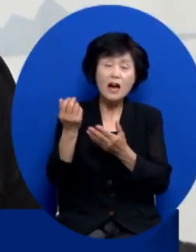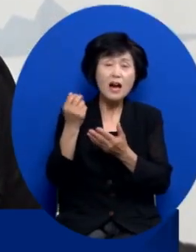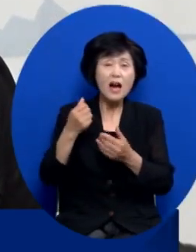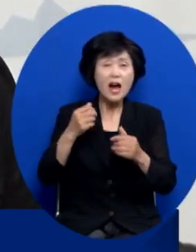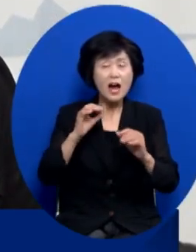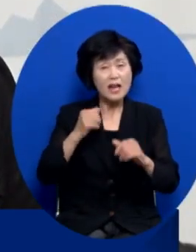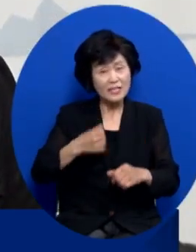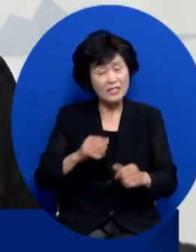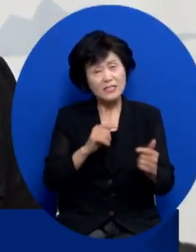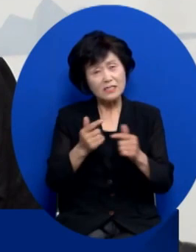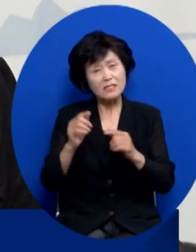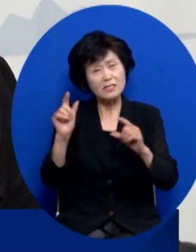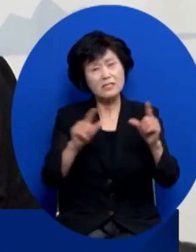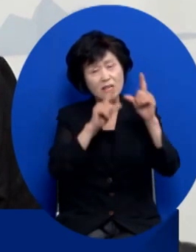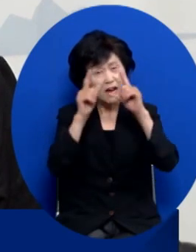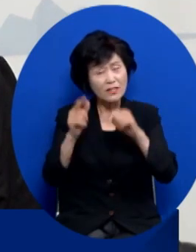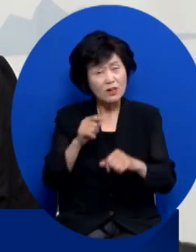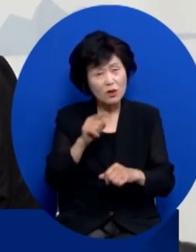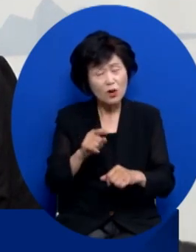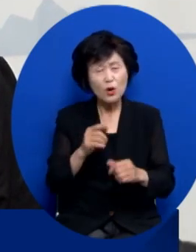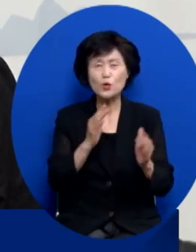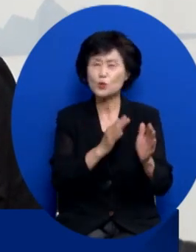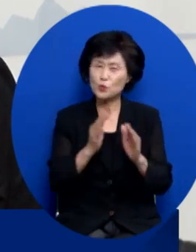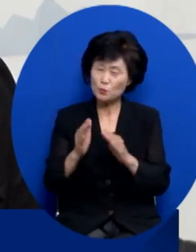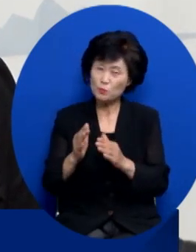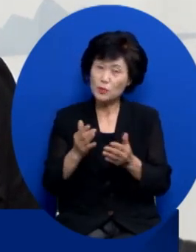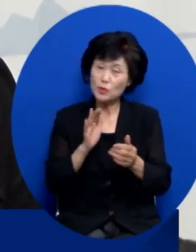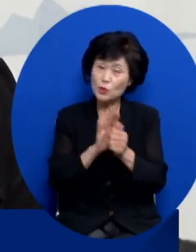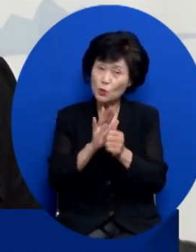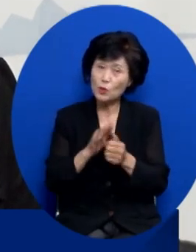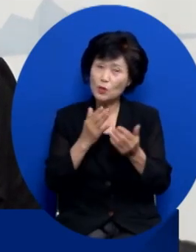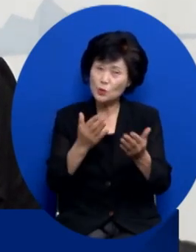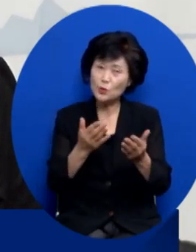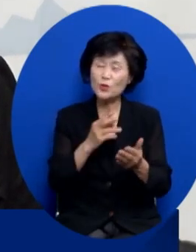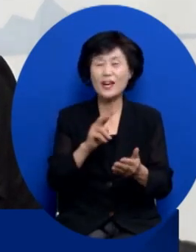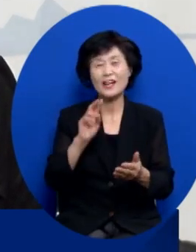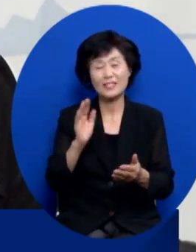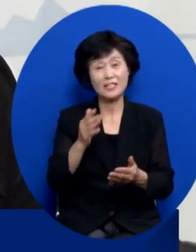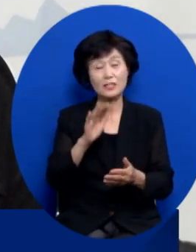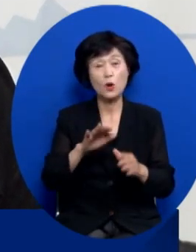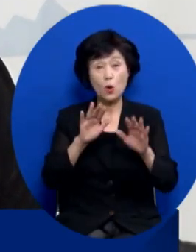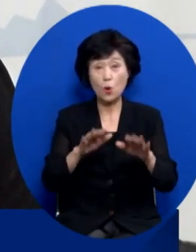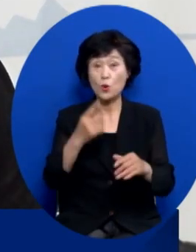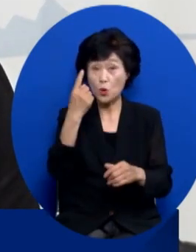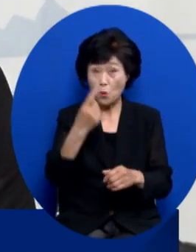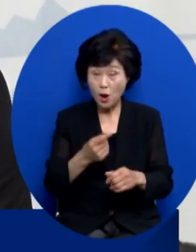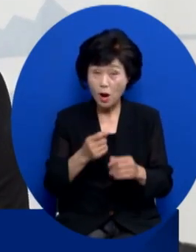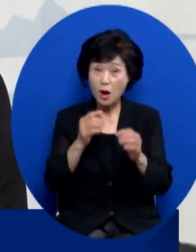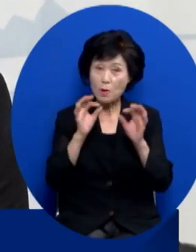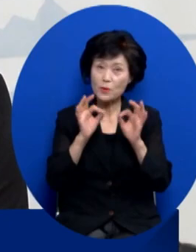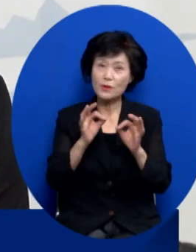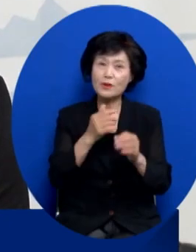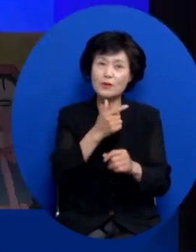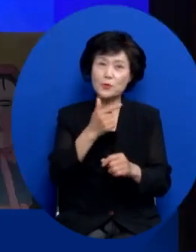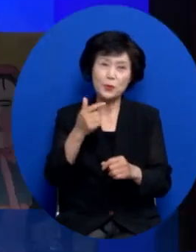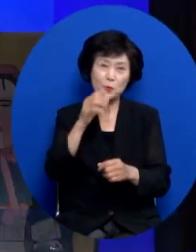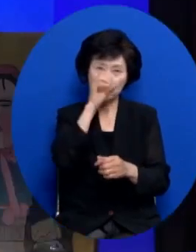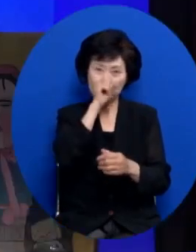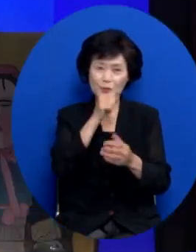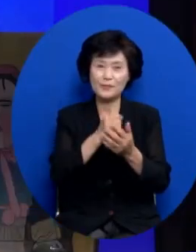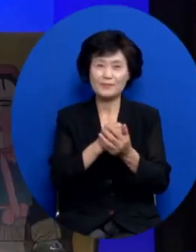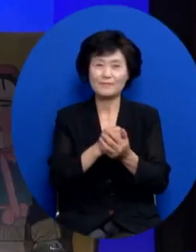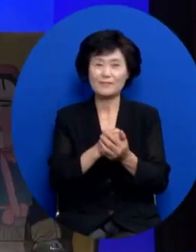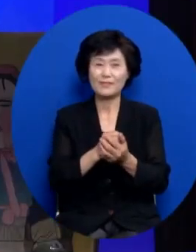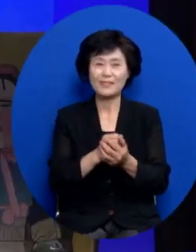되잖아요. 그런 걸 남편이랑 항상 생각하며 막막했는데 오늘 와서 봐서 보니까 너무너무 좋았어요.